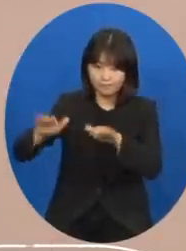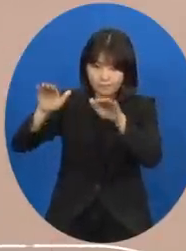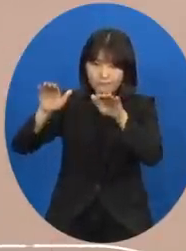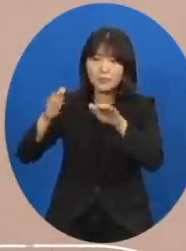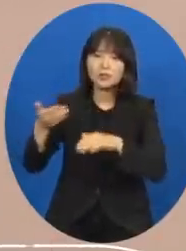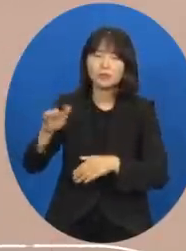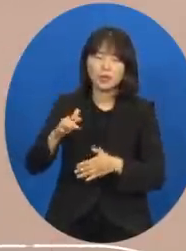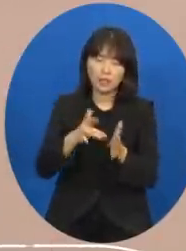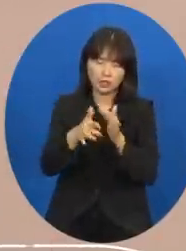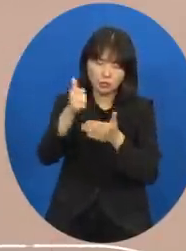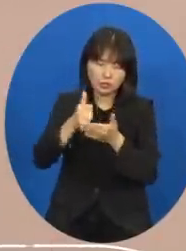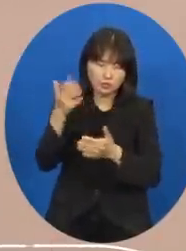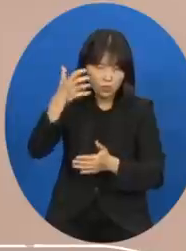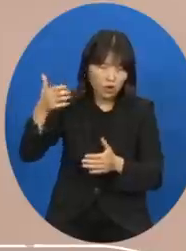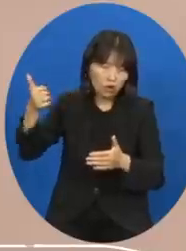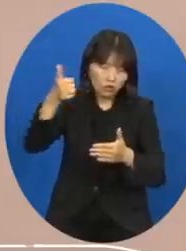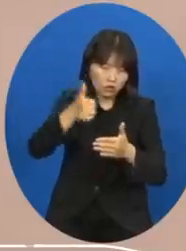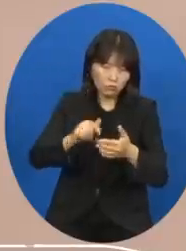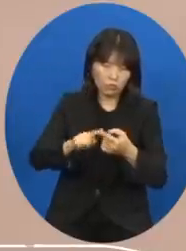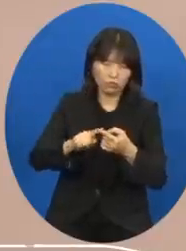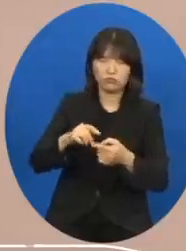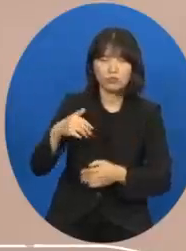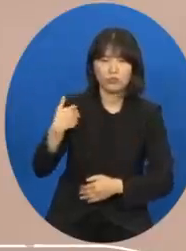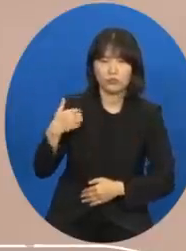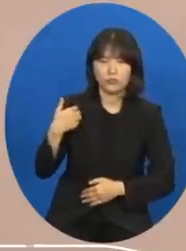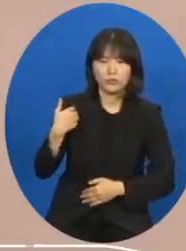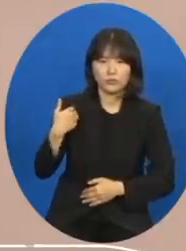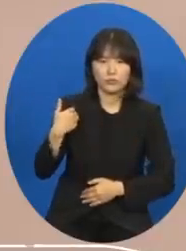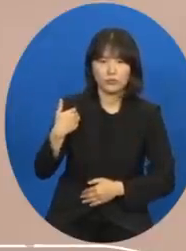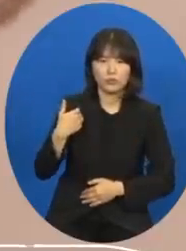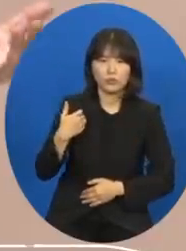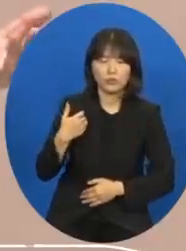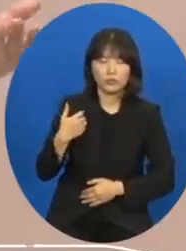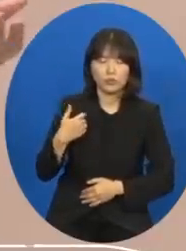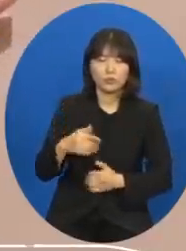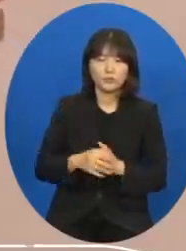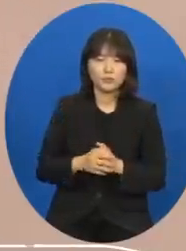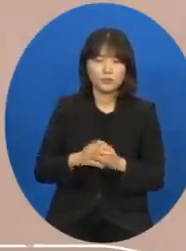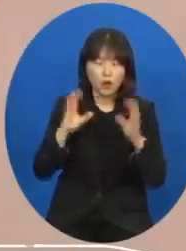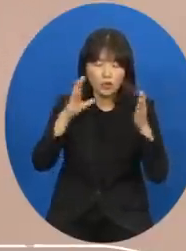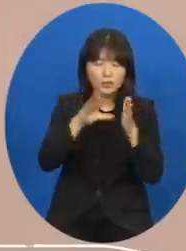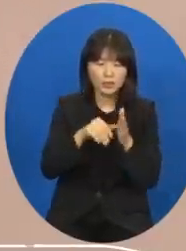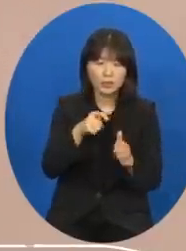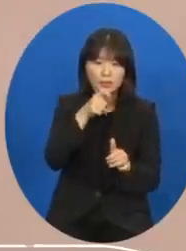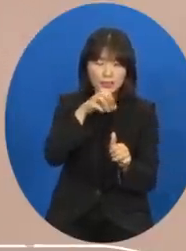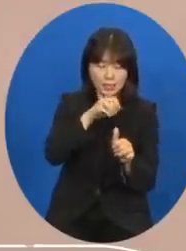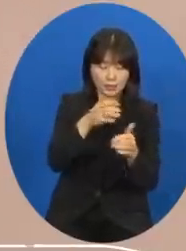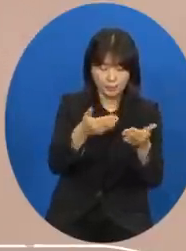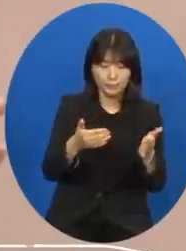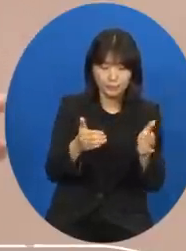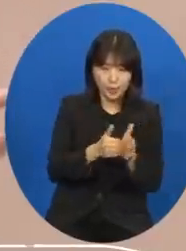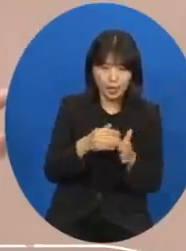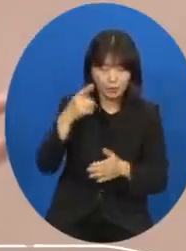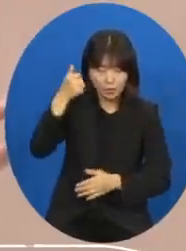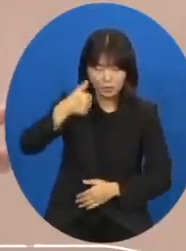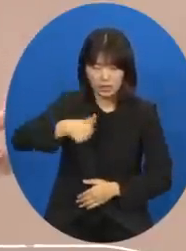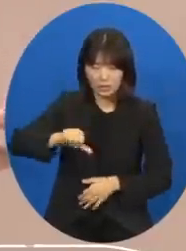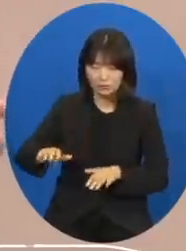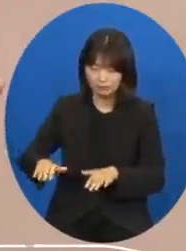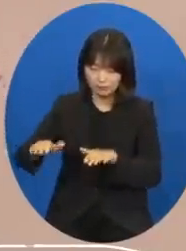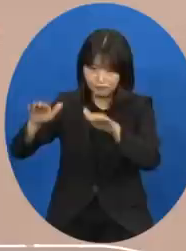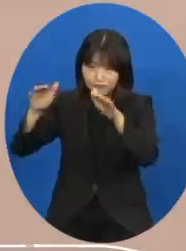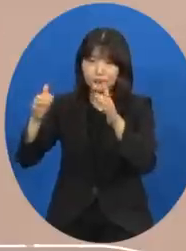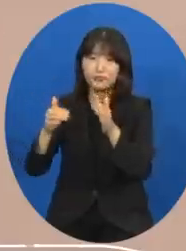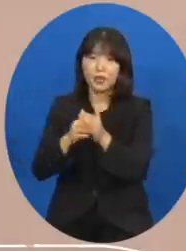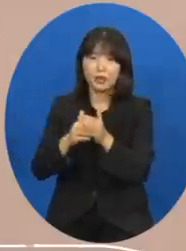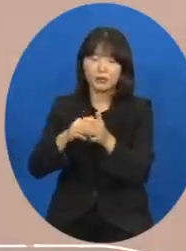예수님을 영접해야 된다는 것도 몰랐어요. 그러나 저는 어려서 유아세례 받았고 그저 목사 아들로 교회에서 자랐으니까